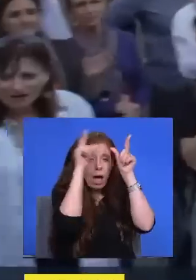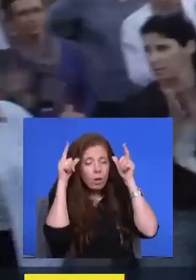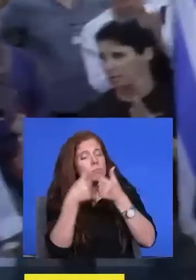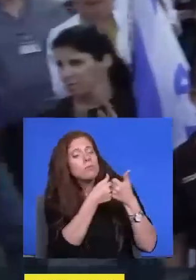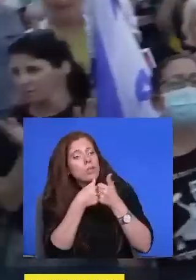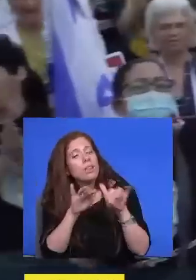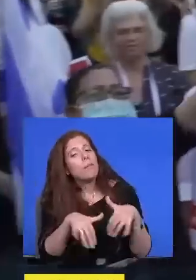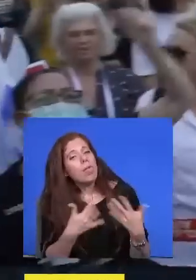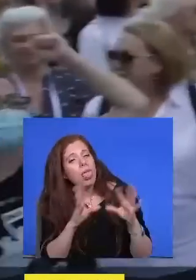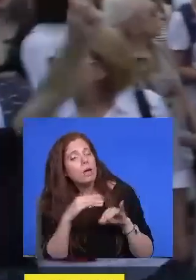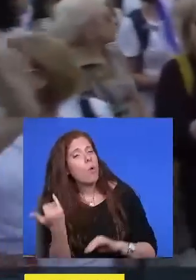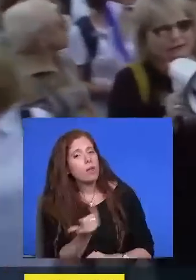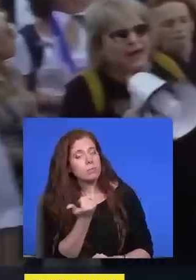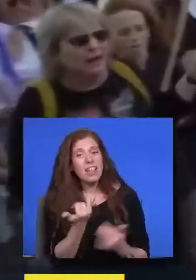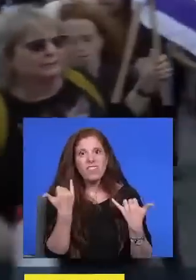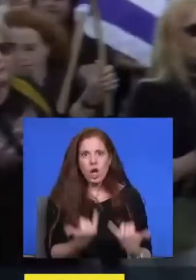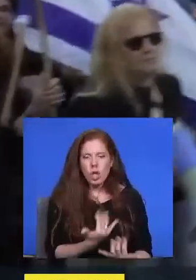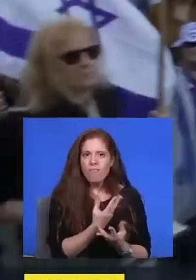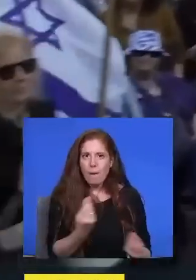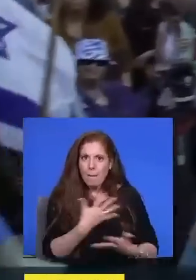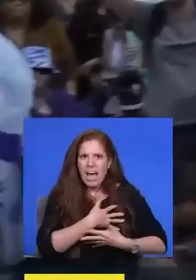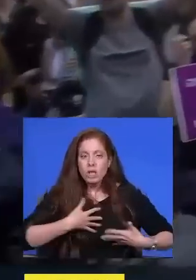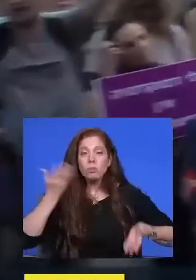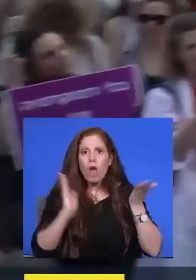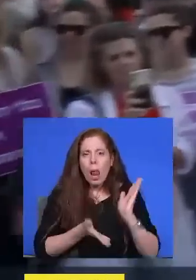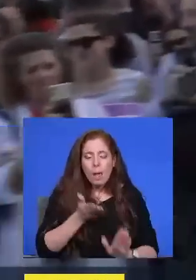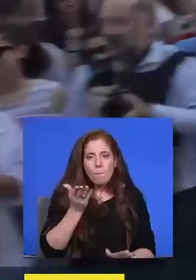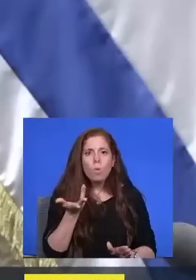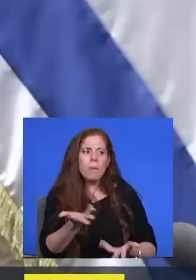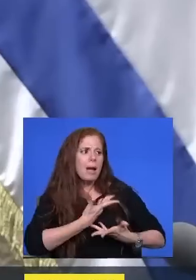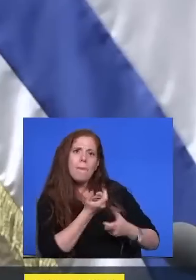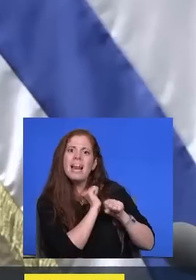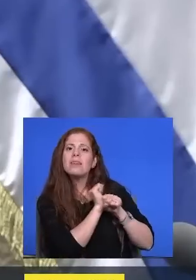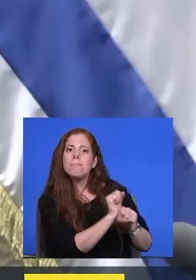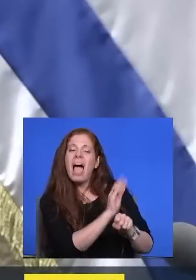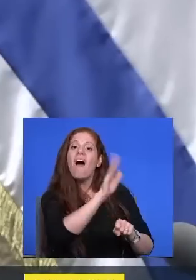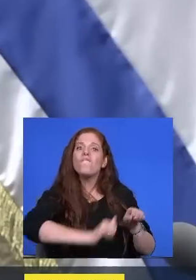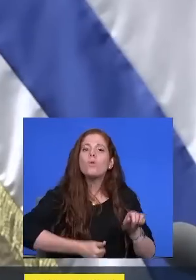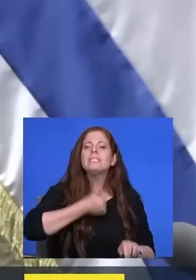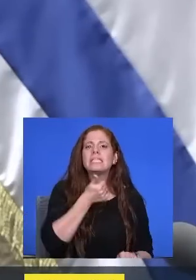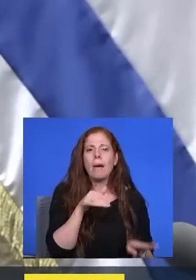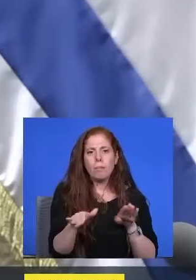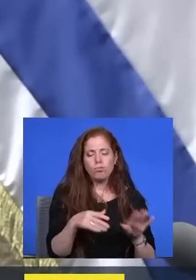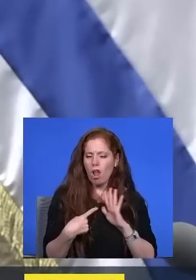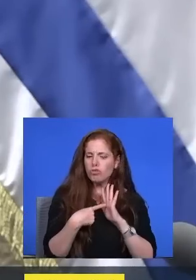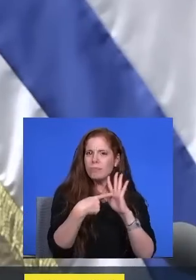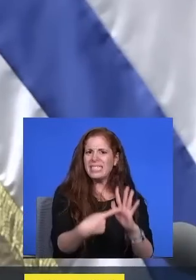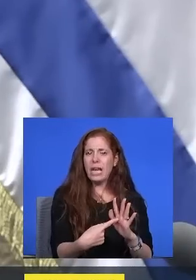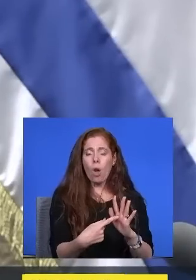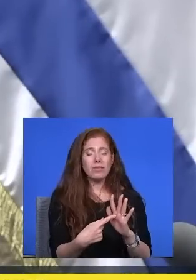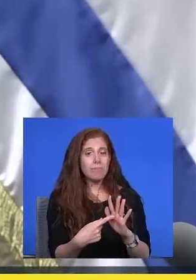כעת רבים מהם מרגישים שהאלימות הזו מקבלת רוח גבית אפילו מצד שרה בממשלה, שמציגה אותם בלי